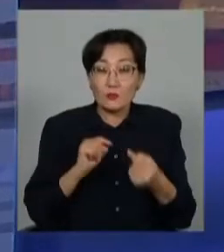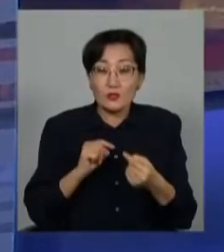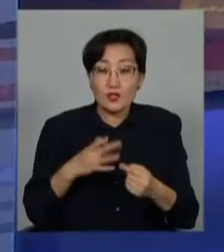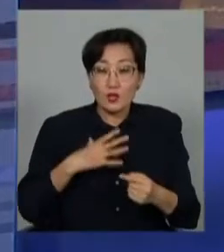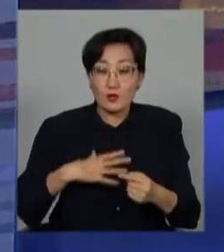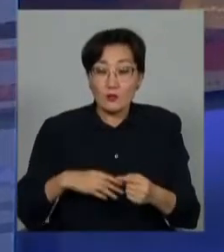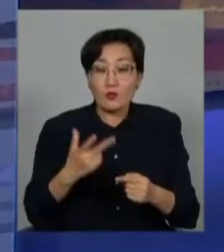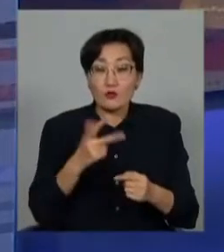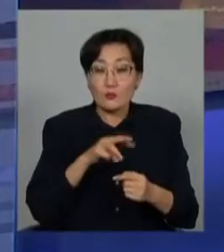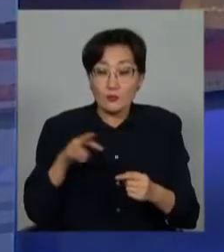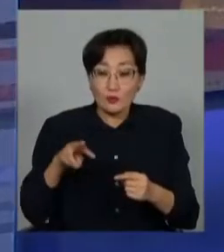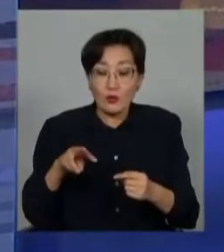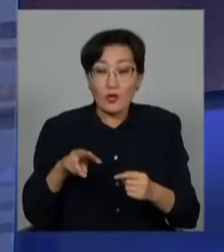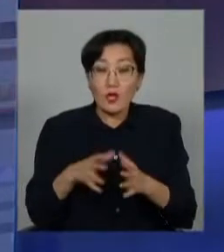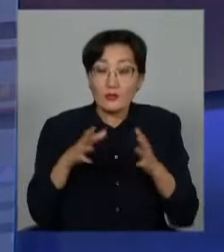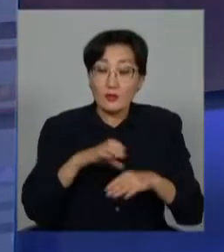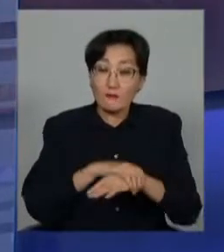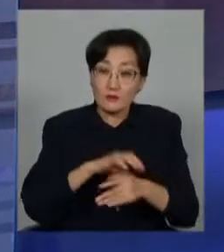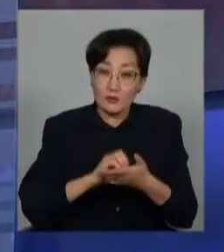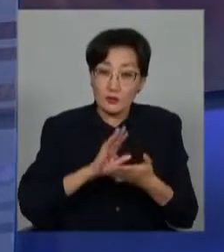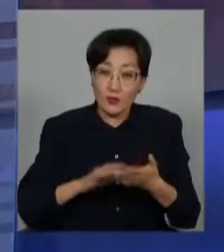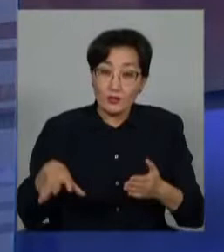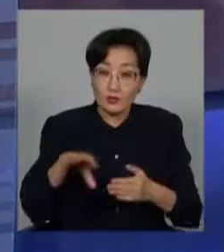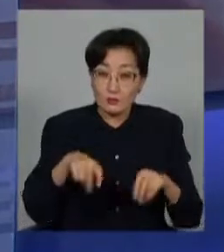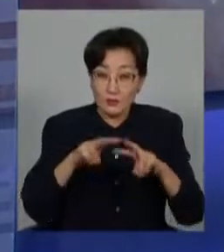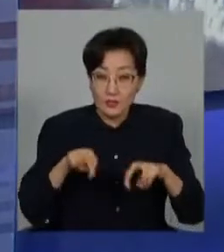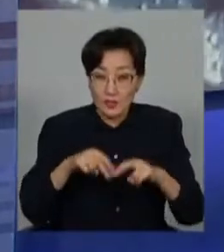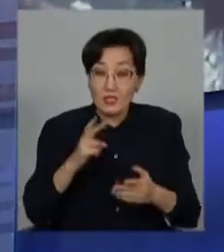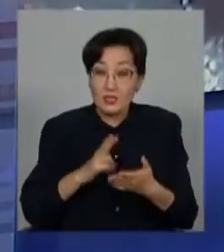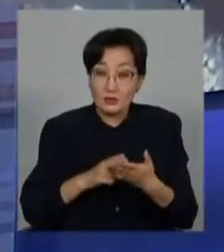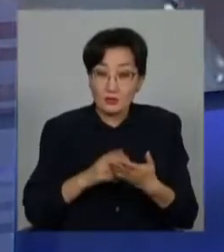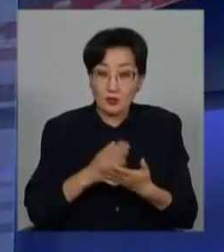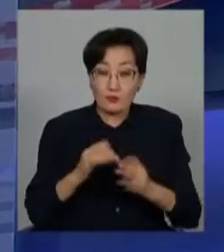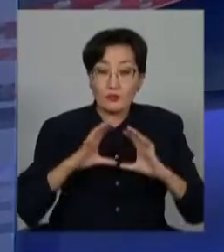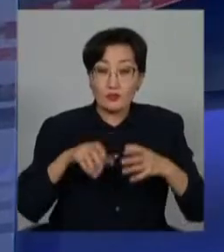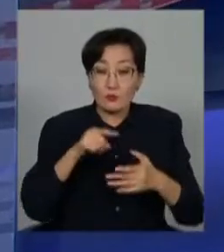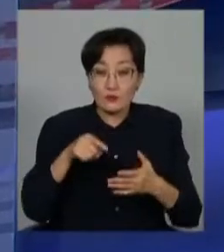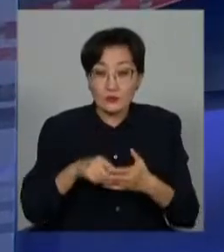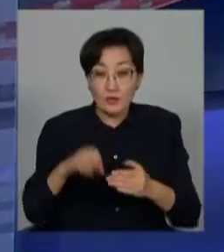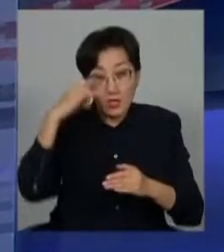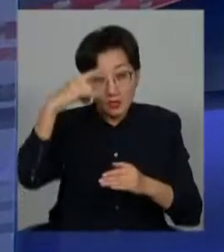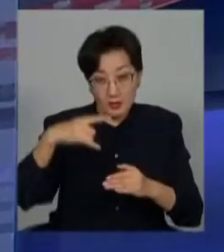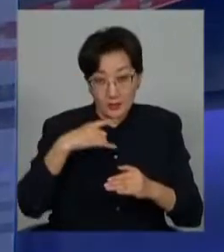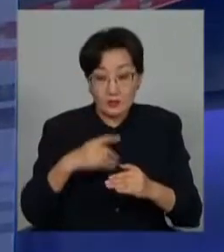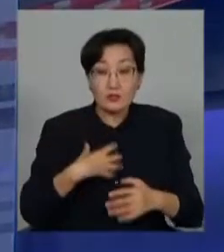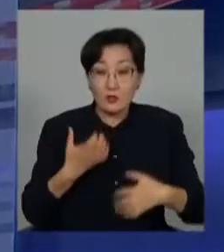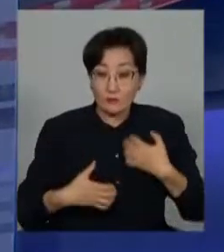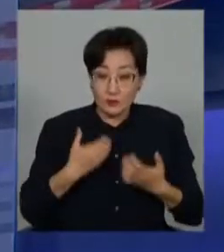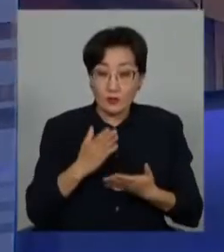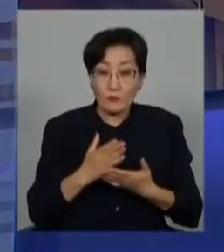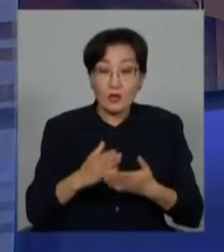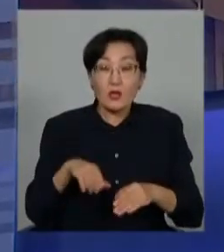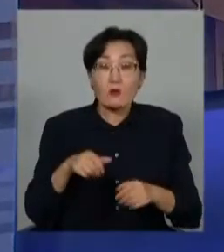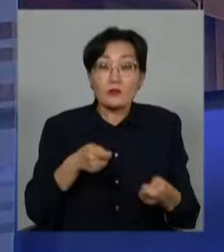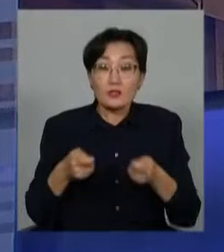төзімділіктің 3 миллионнан астам жағдайы тіркеліпті. Оның бәрін зерттеулер дәлелдеген. Жаһандық мәселе Қазақстанды да алаңдатып отыр, дейді